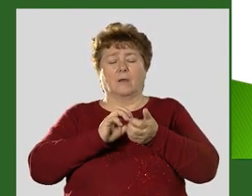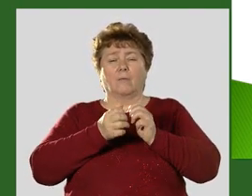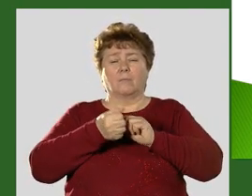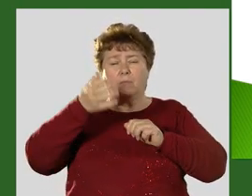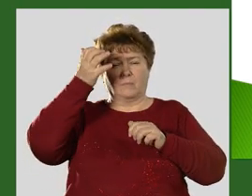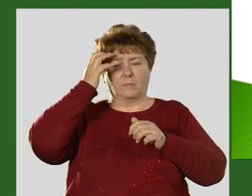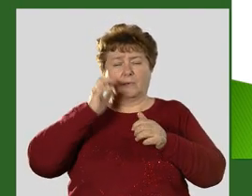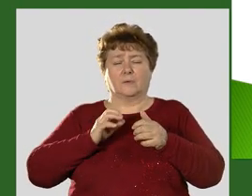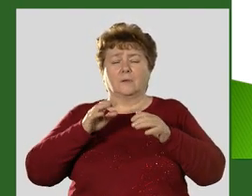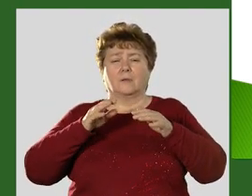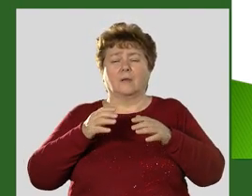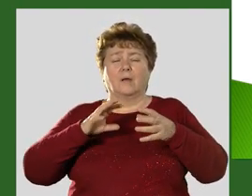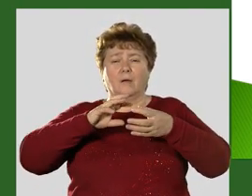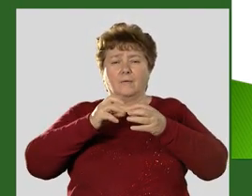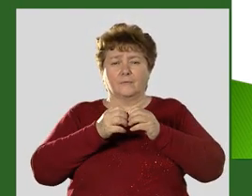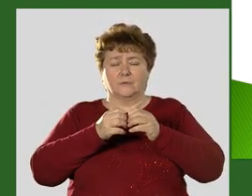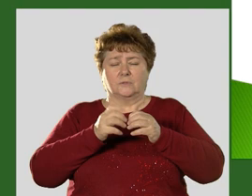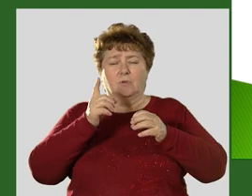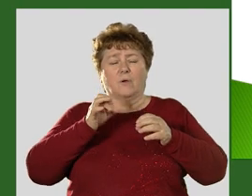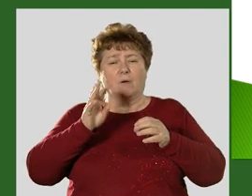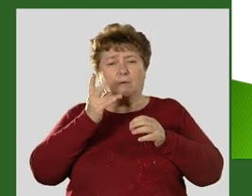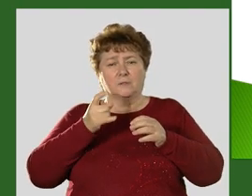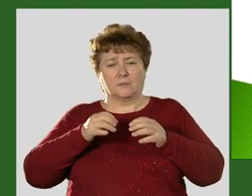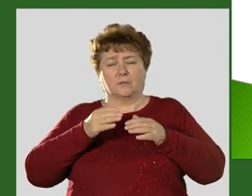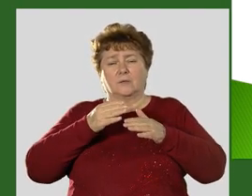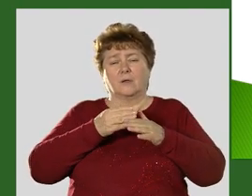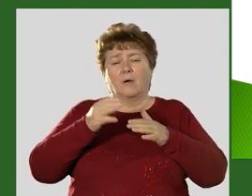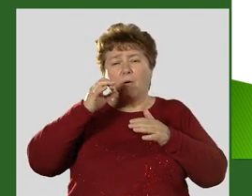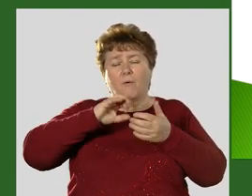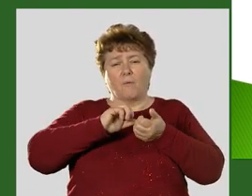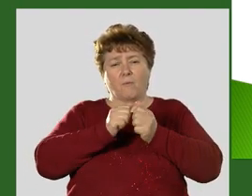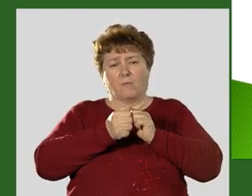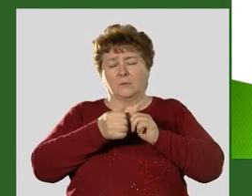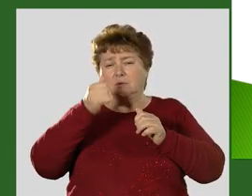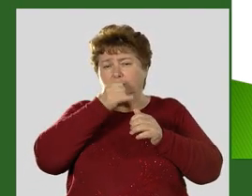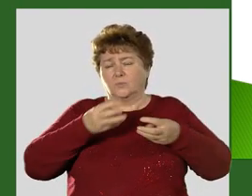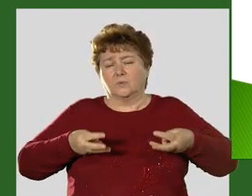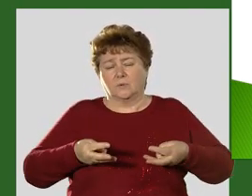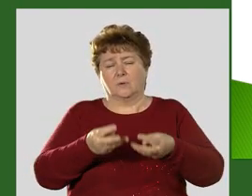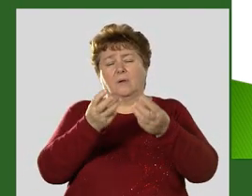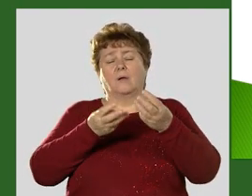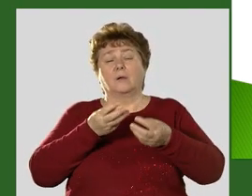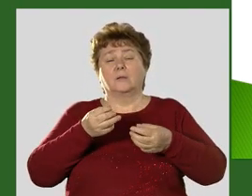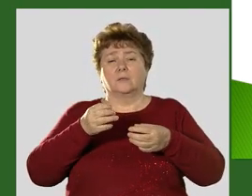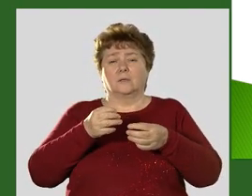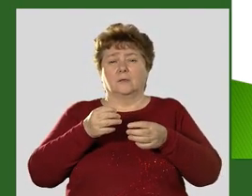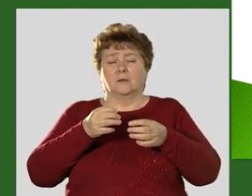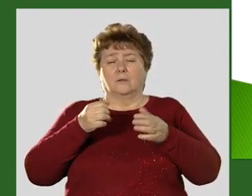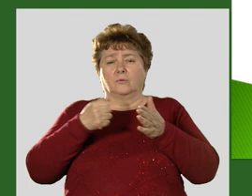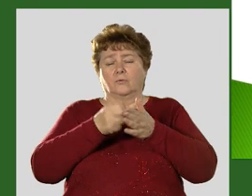В результате природного окисления на некоторых участках уголь не пригоден для топлива, так как в его состав